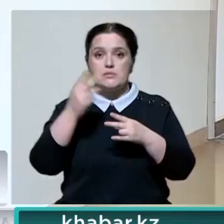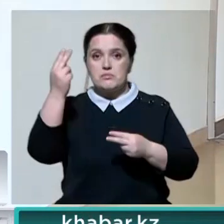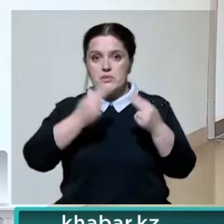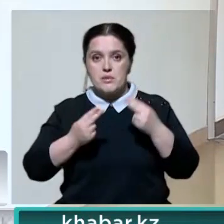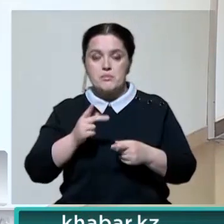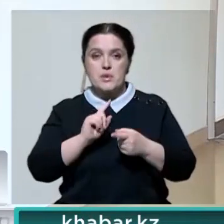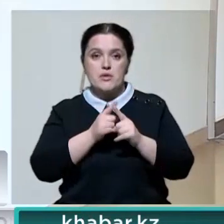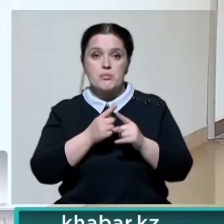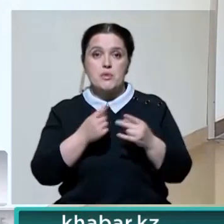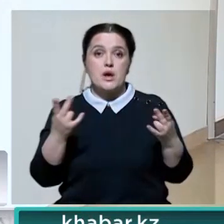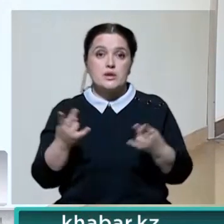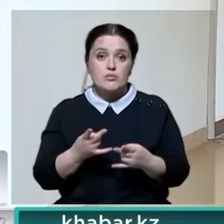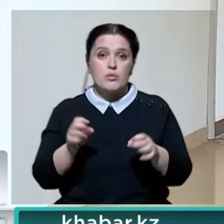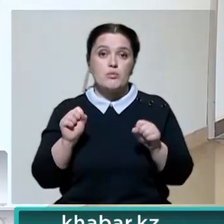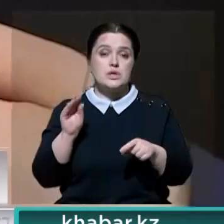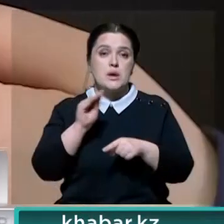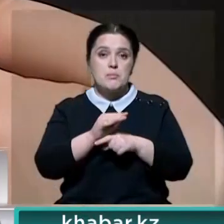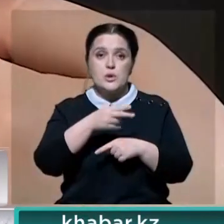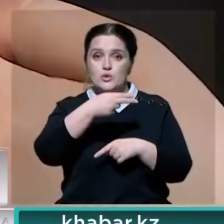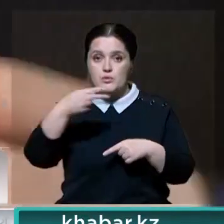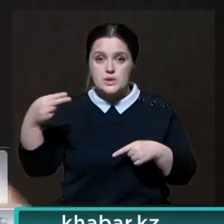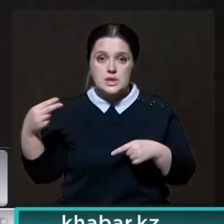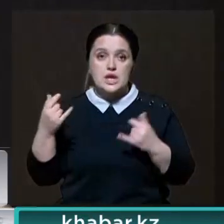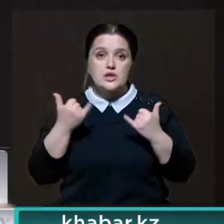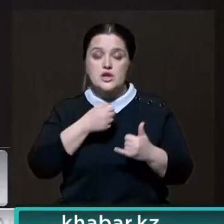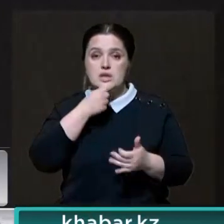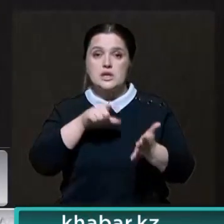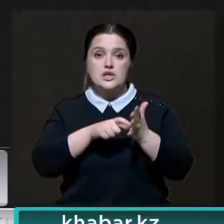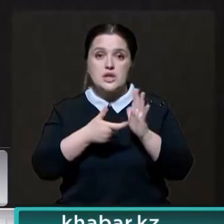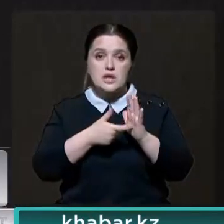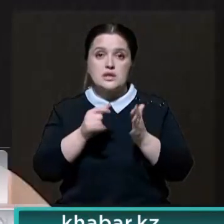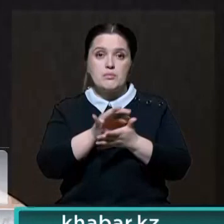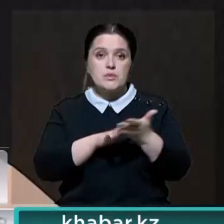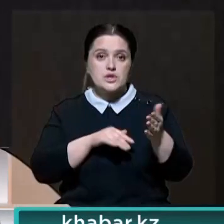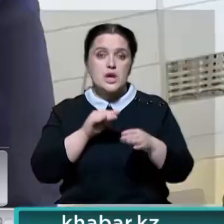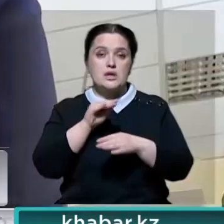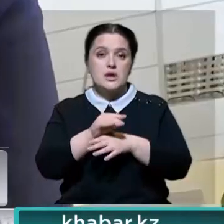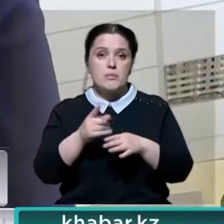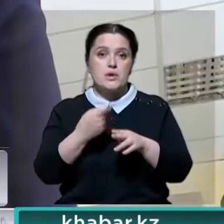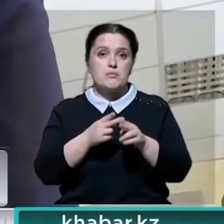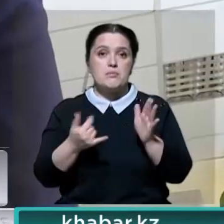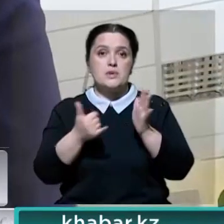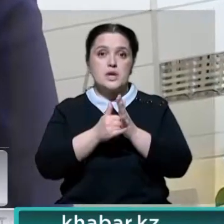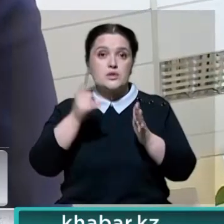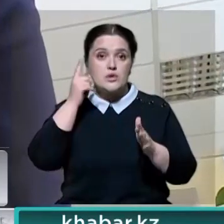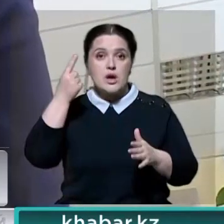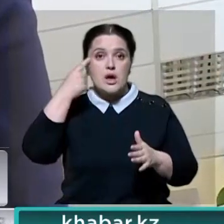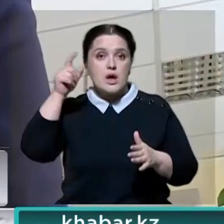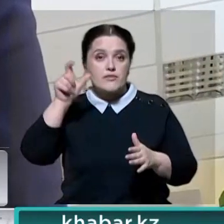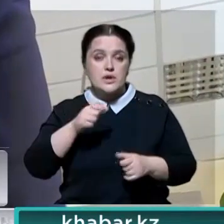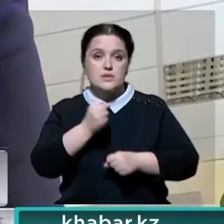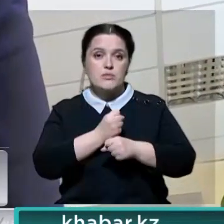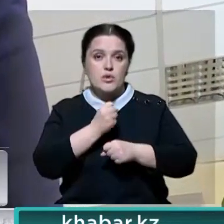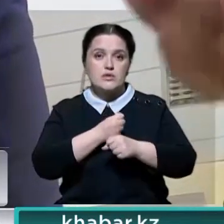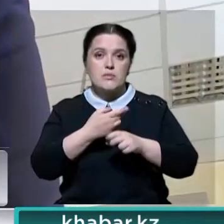отображается анимация перевода. При необходимости можно добавить субтитры. Сейчас старшеклассники продолжают дорабатывать приложение. К слову,